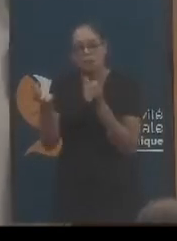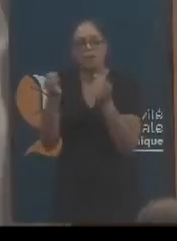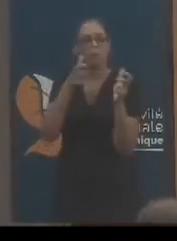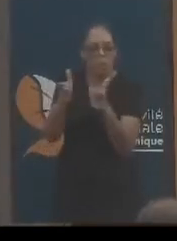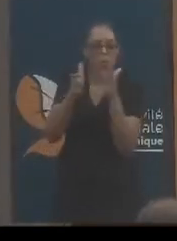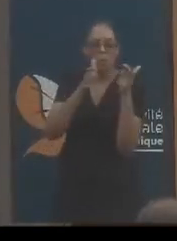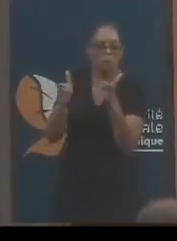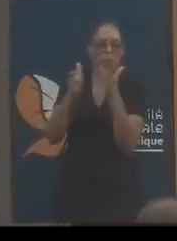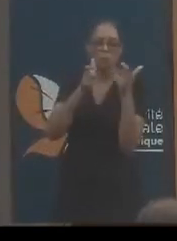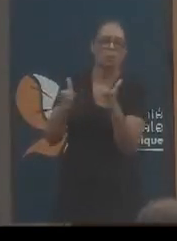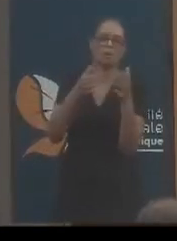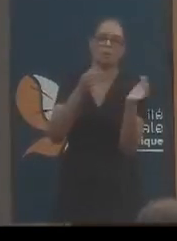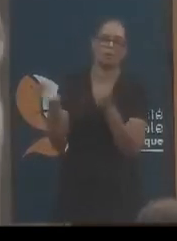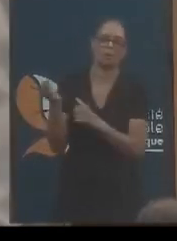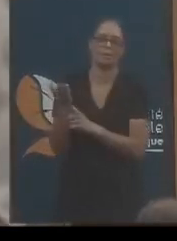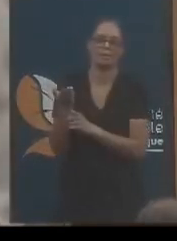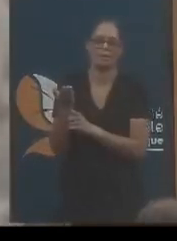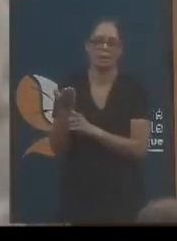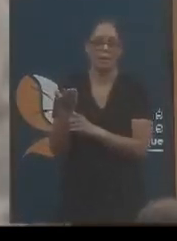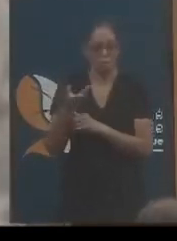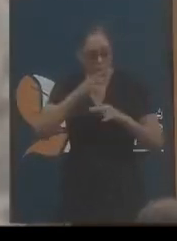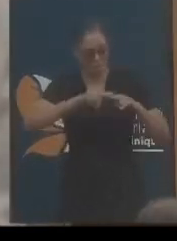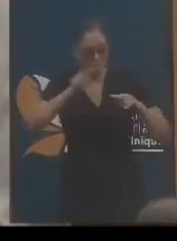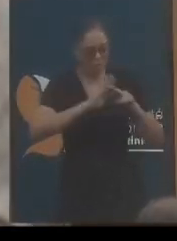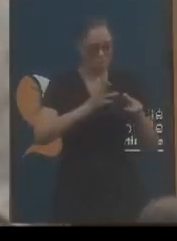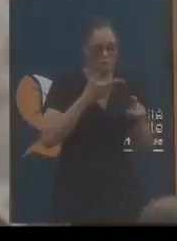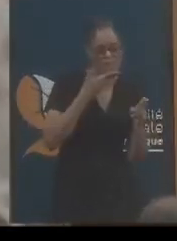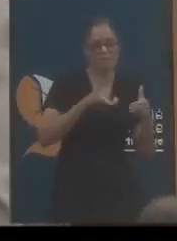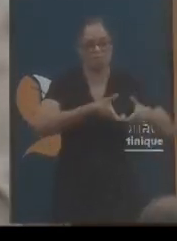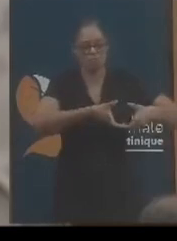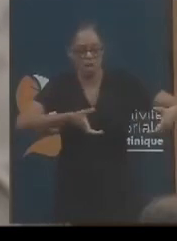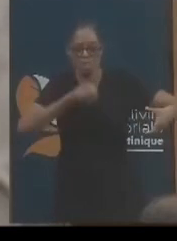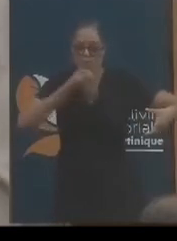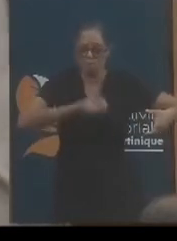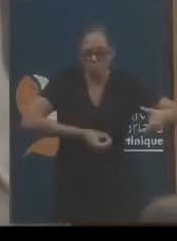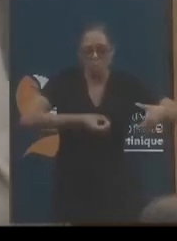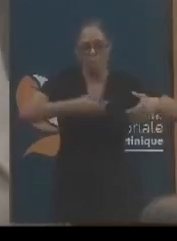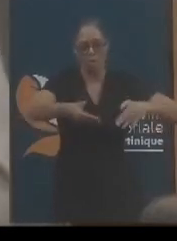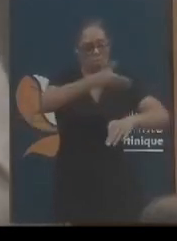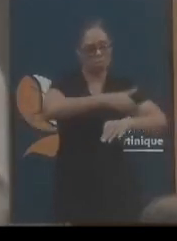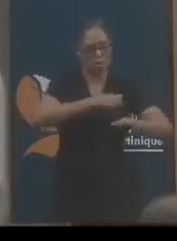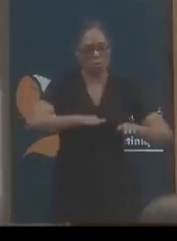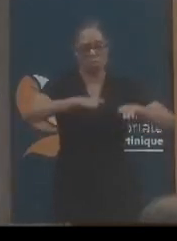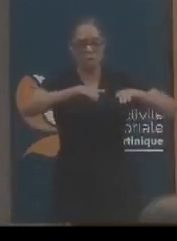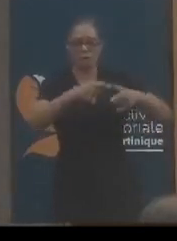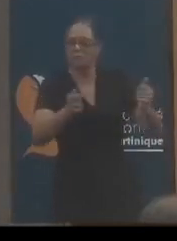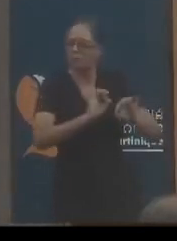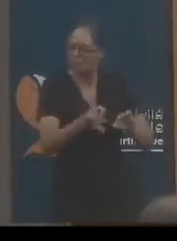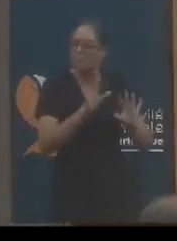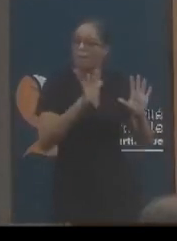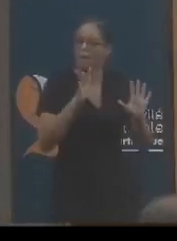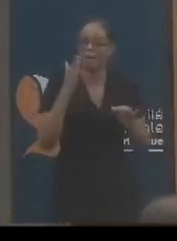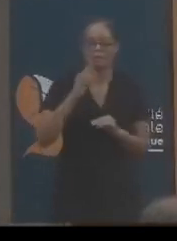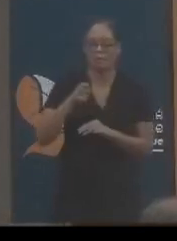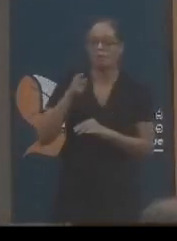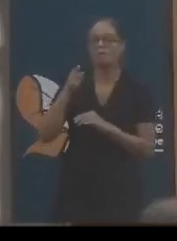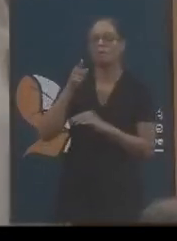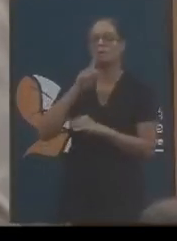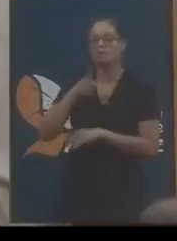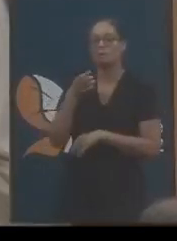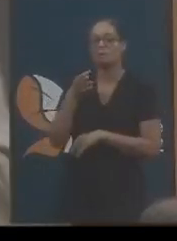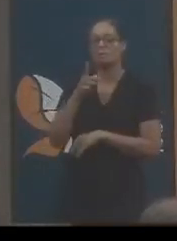si on augmente. Je ne veux pas faire les travaux si je n'ai pas la sécurité. S'il faut passer une convention spéciale avec la DEAL, vous allez me